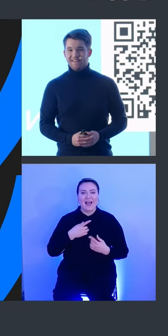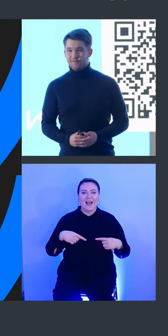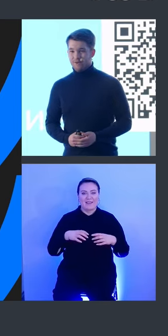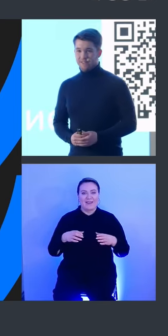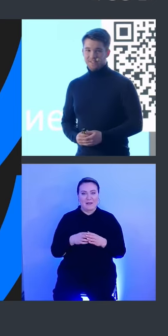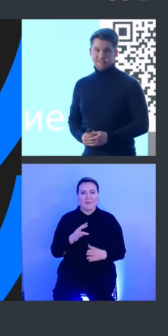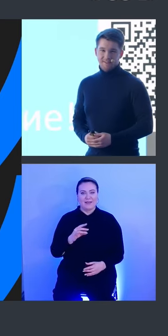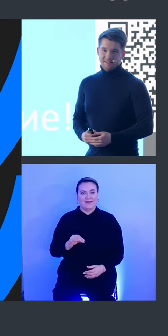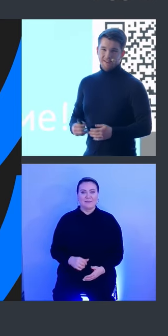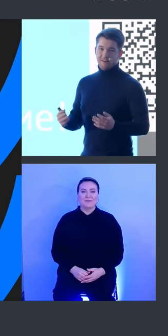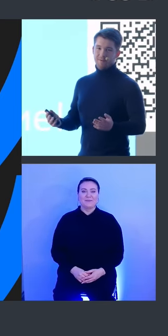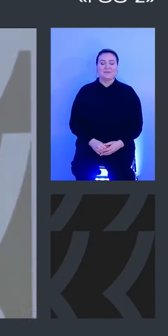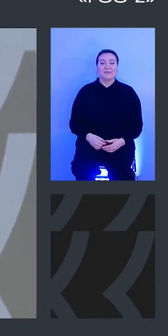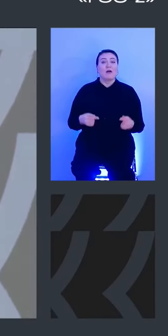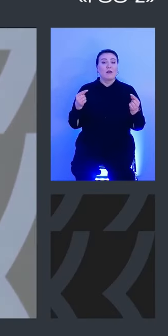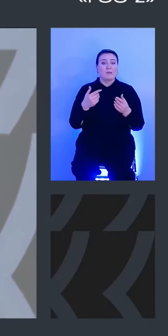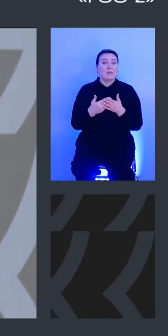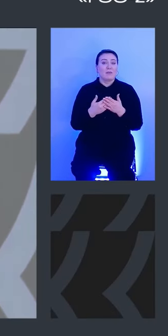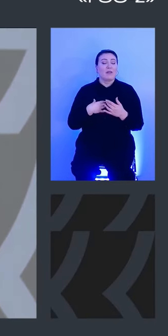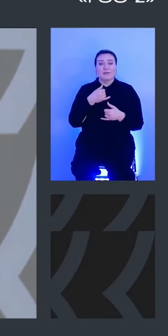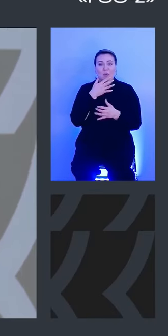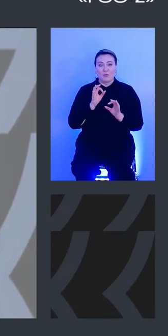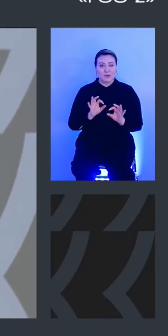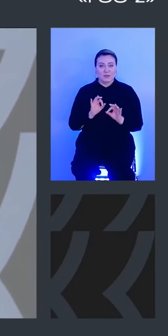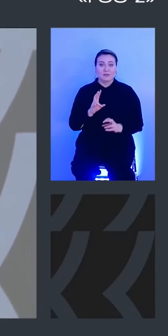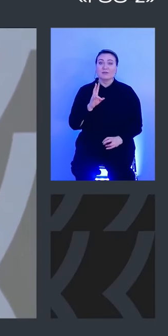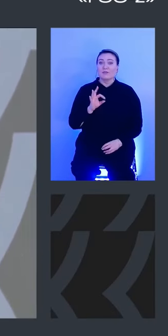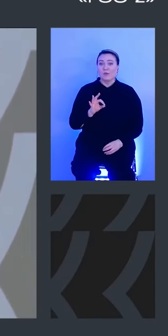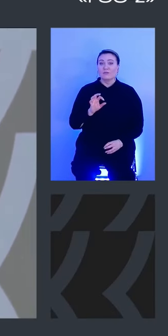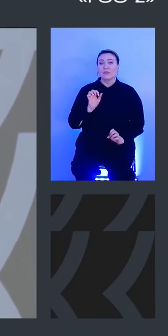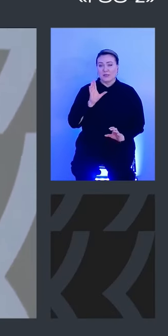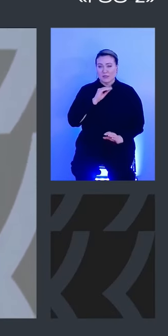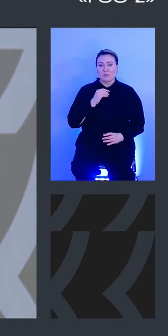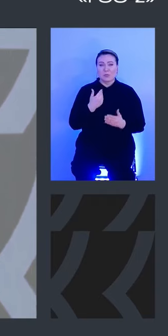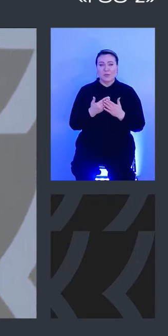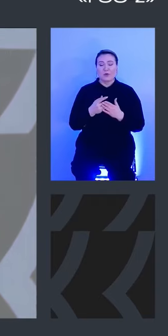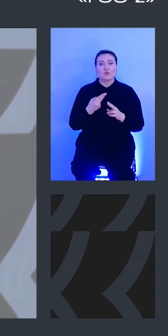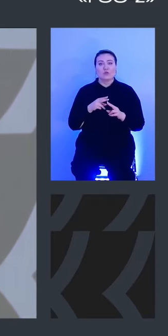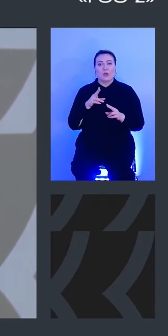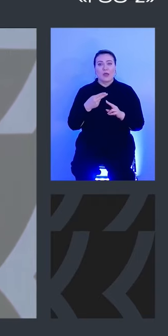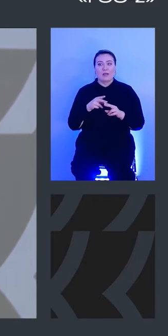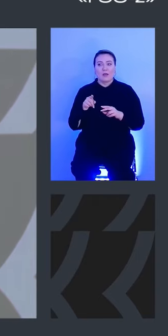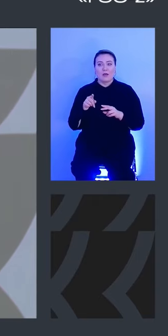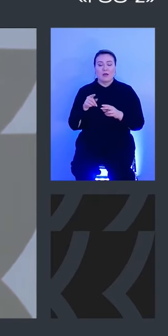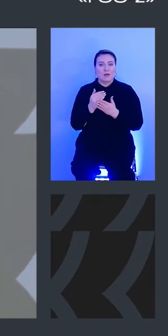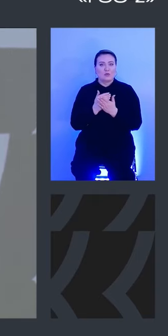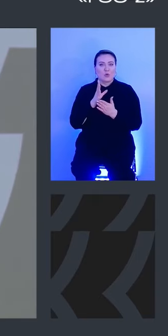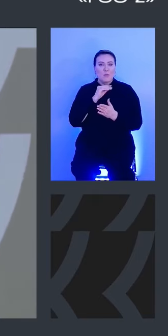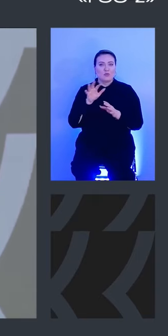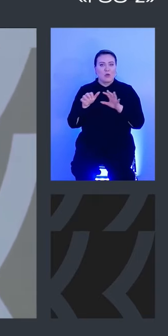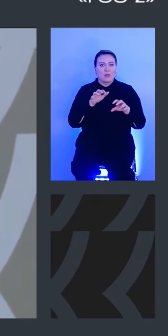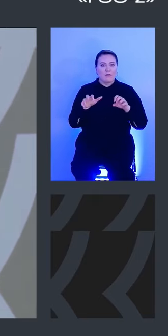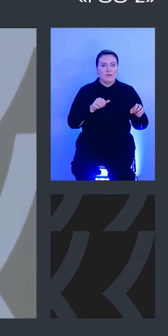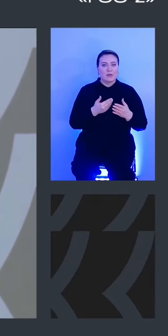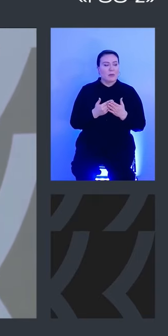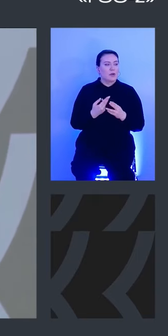Ну, конечно же, конкретные примеры я не смогу рассказать, но я приведу примеры, что эта штука может отлавливать. Это, например,